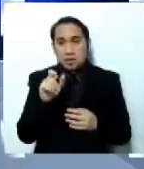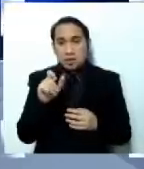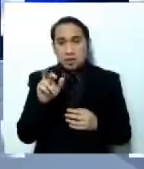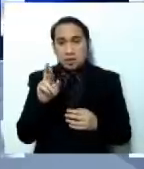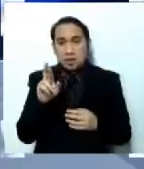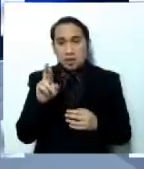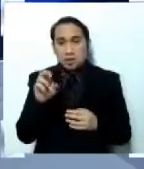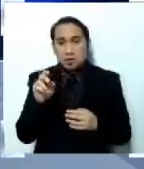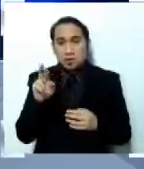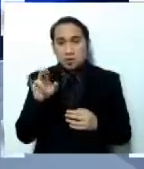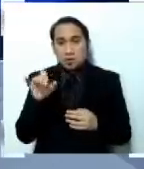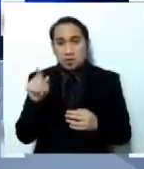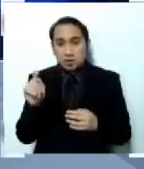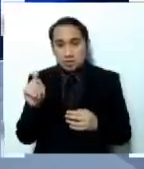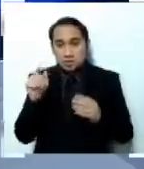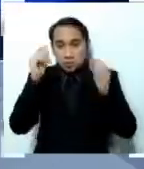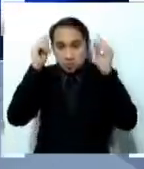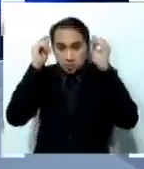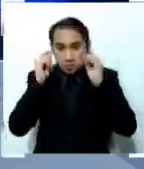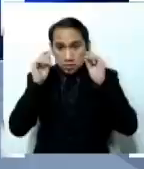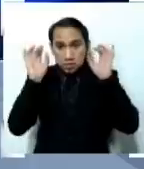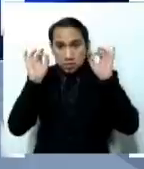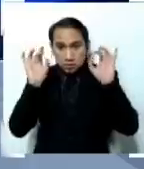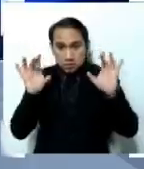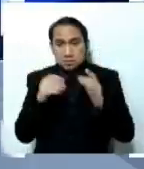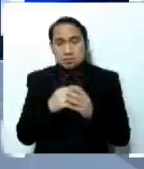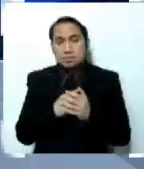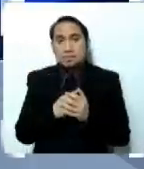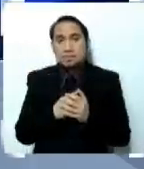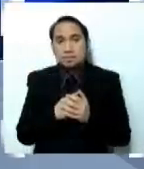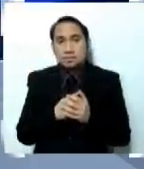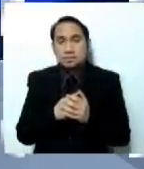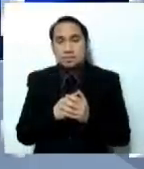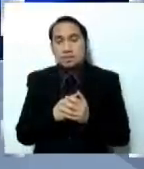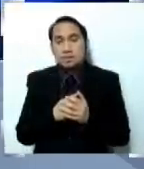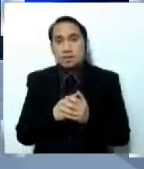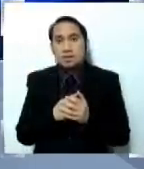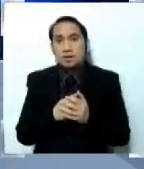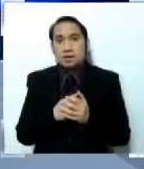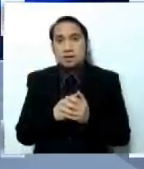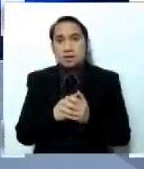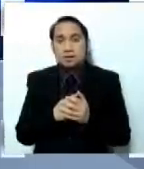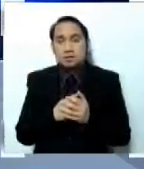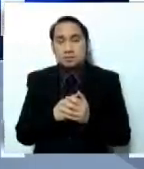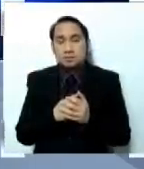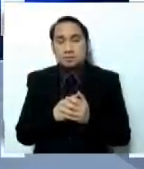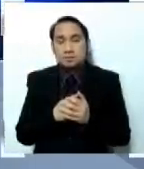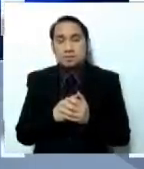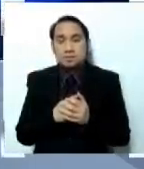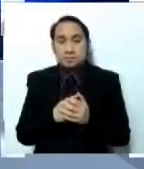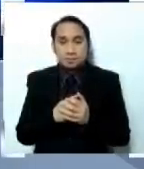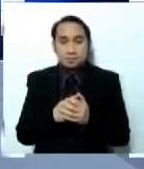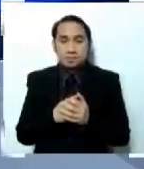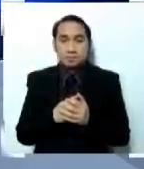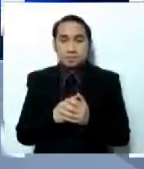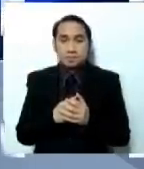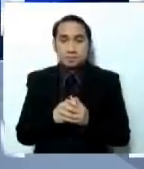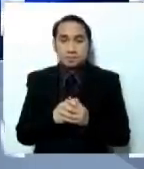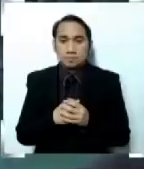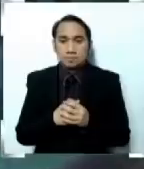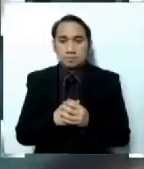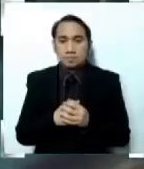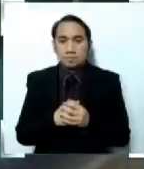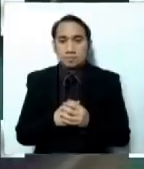Security Advisor Hermogenes Esperon ng Hunap sa oral arguments kagunay ng Anti-Terrorism Act. Saksi, si Tina Panganiban Perez.